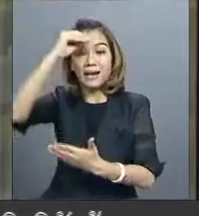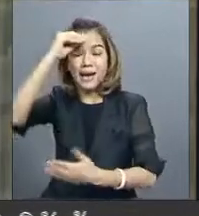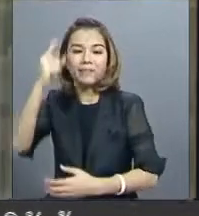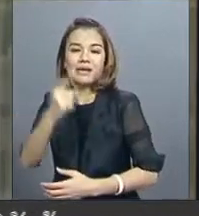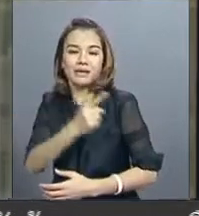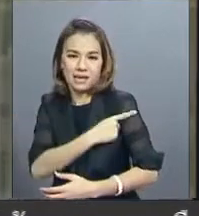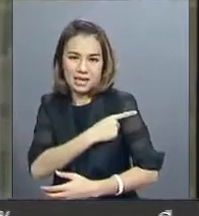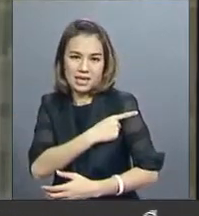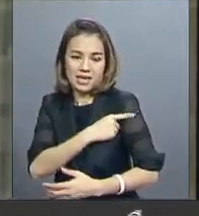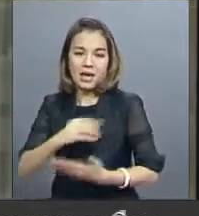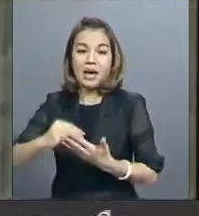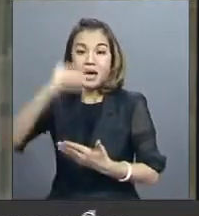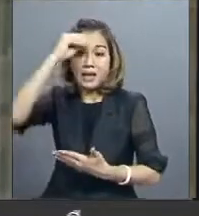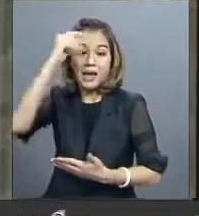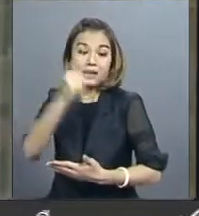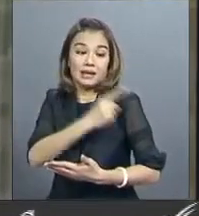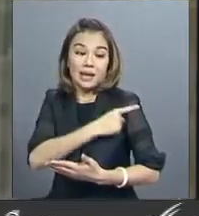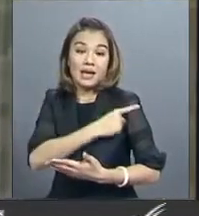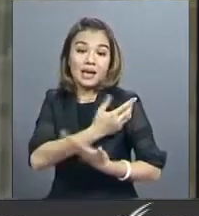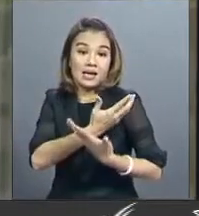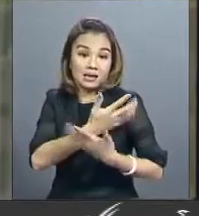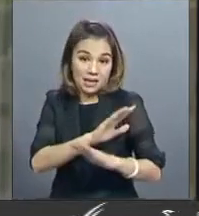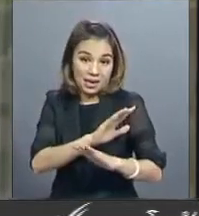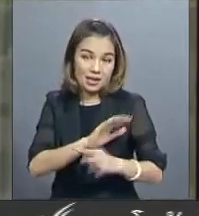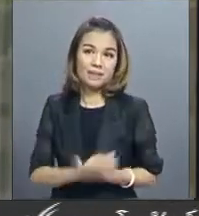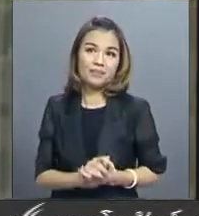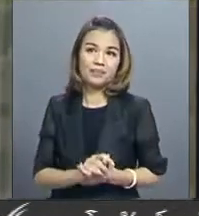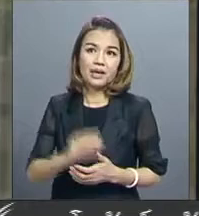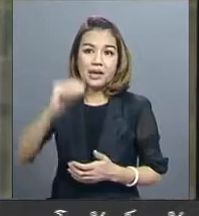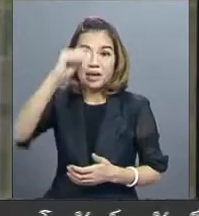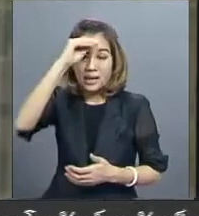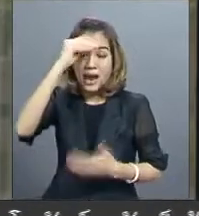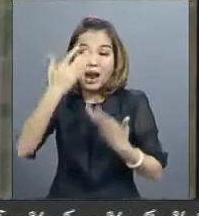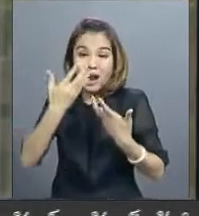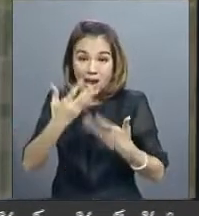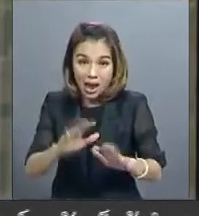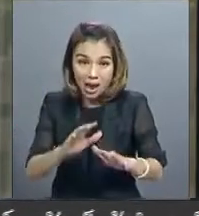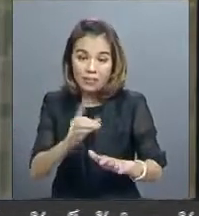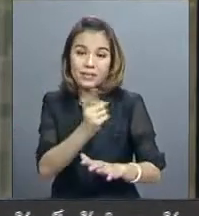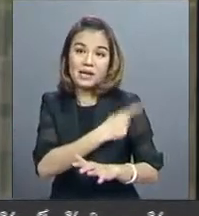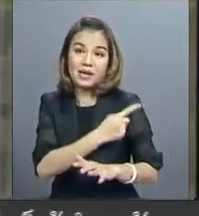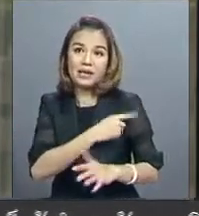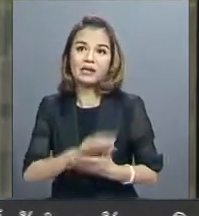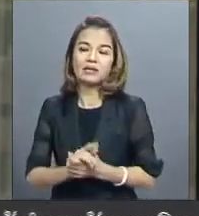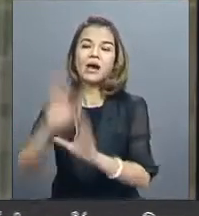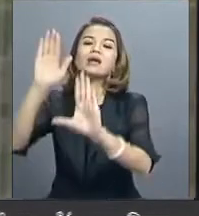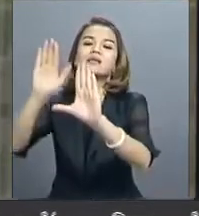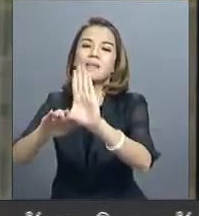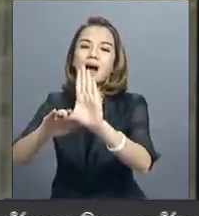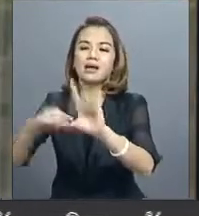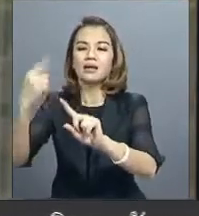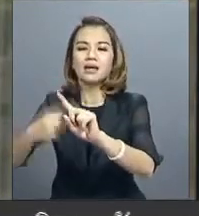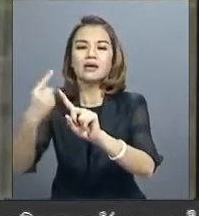รียนปริญญาตรีเสร็จปุ๊บก็หลังจากที่เรียนปริญญาตรีถ้าคุณจำเป็นที่จะต้องเป็นคุณก็สมัครสิมันก็แค่6เดือ